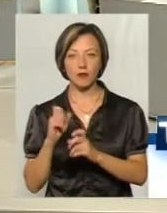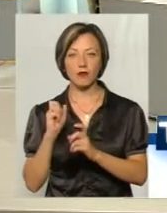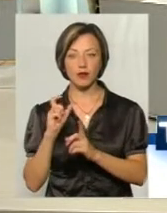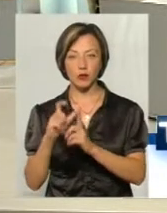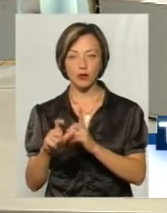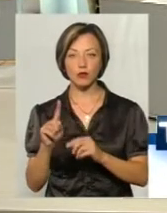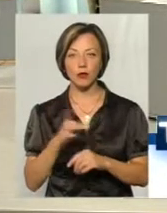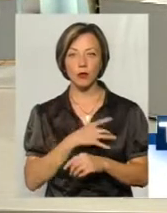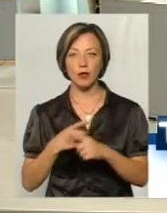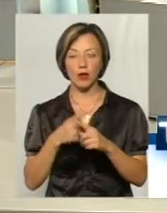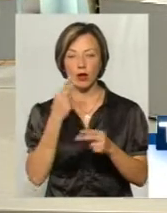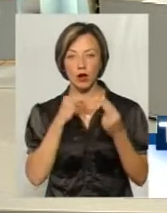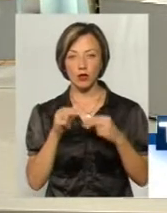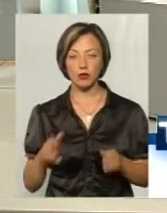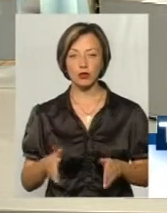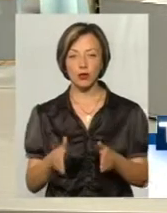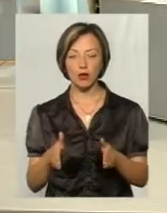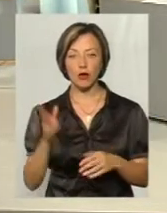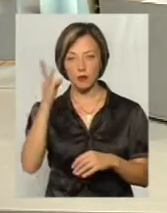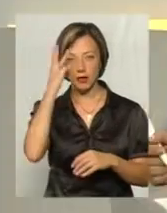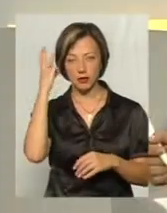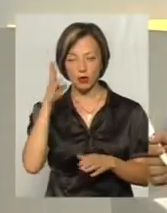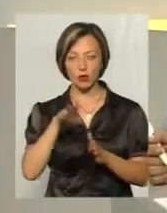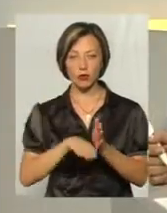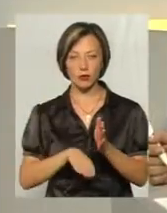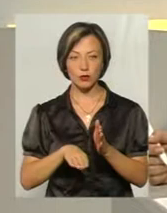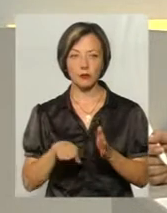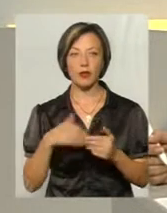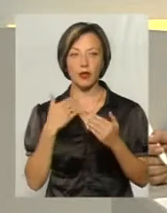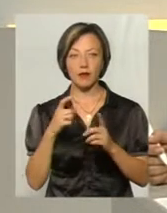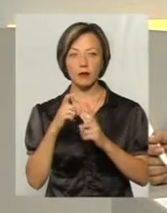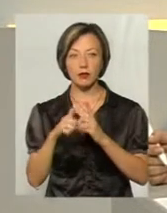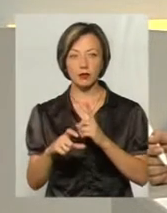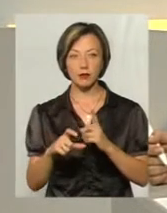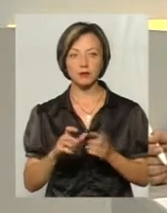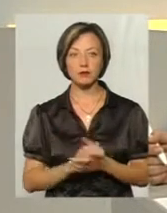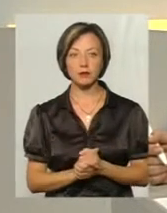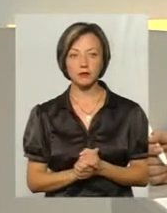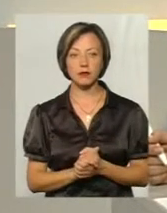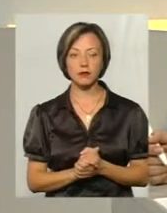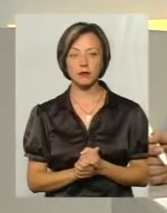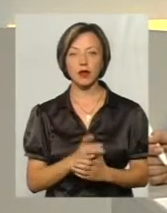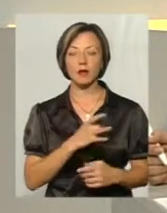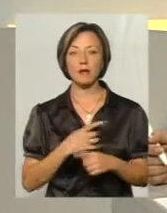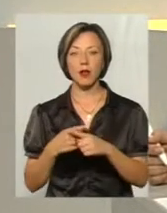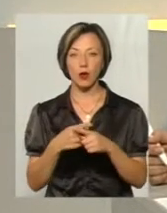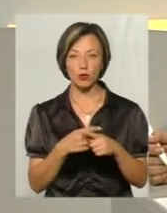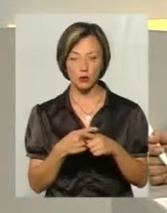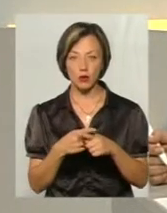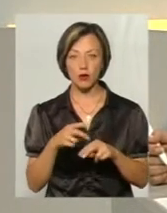відповідь, чому в Білорусі кращі дороги, в Хмельницькому хуже. А я вам скажу, чому. Давайте. Тому що, значить, в Білорусі